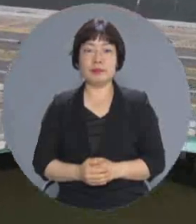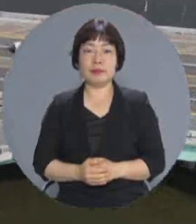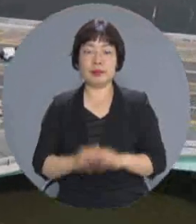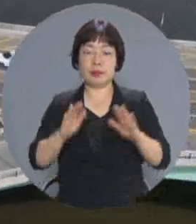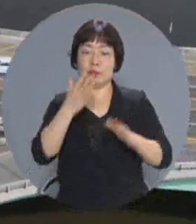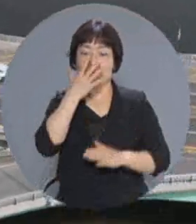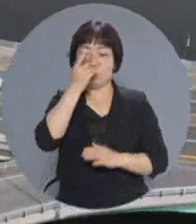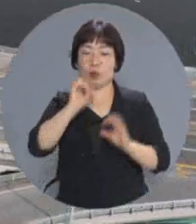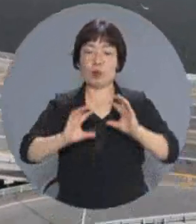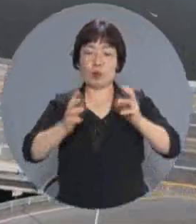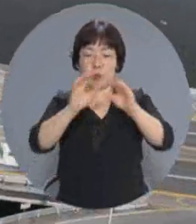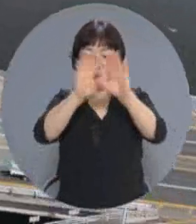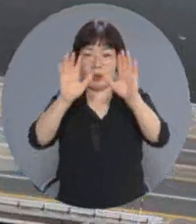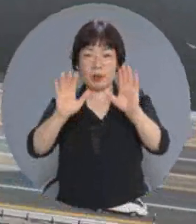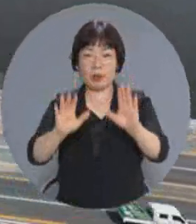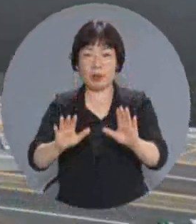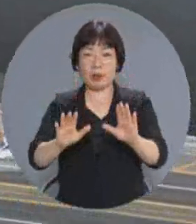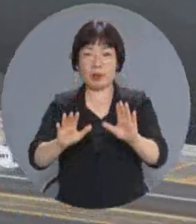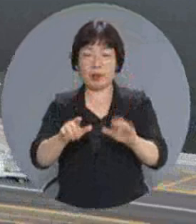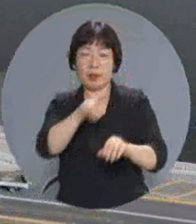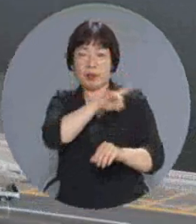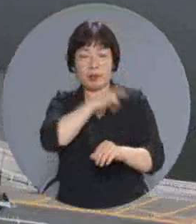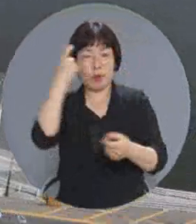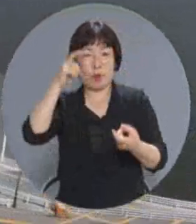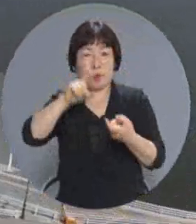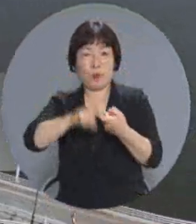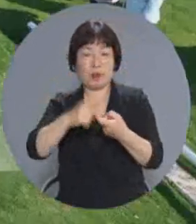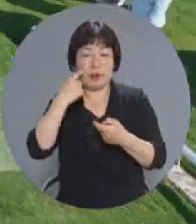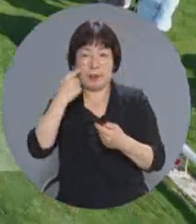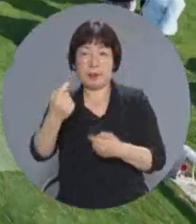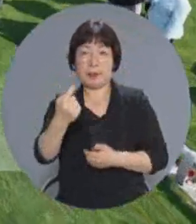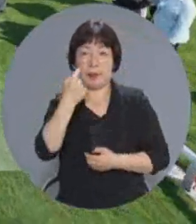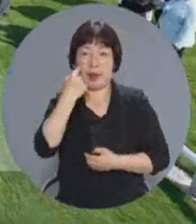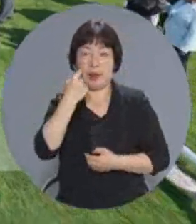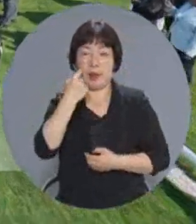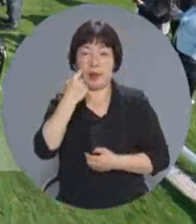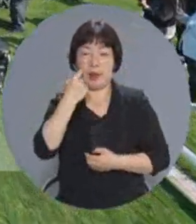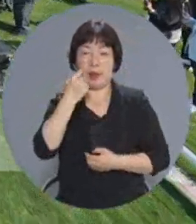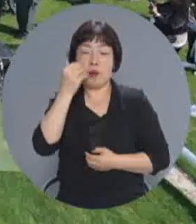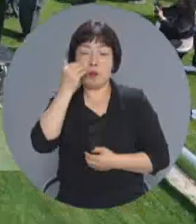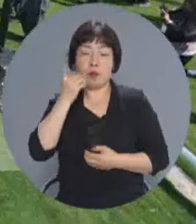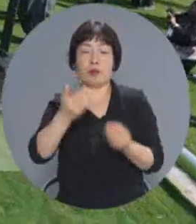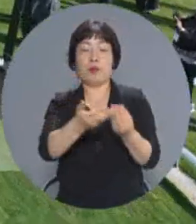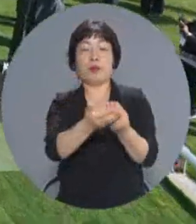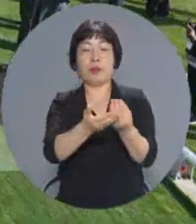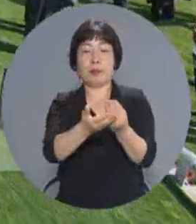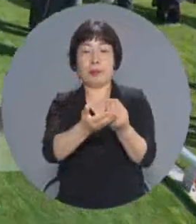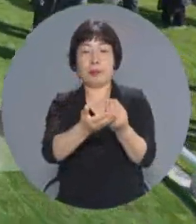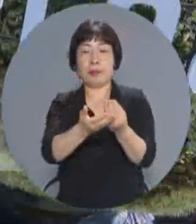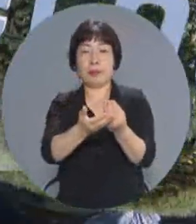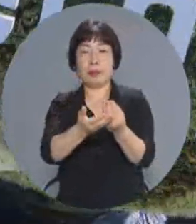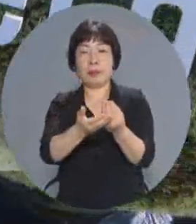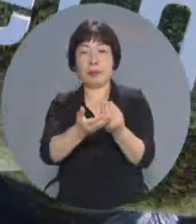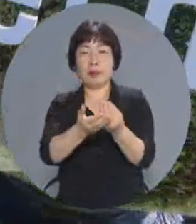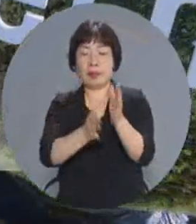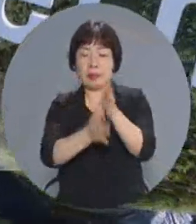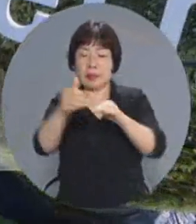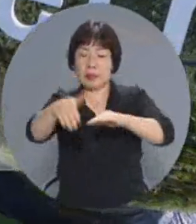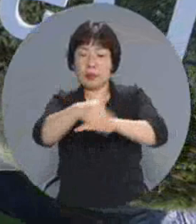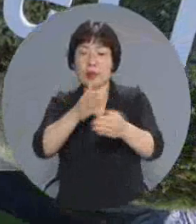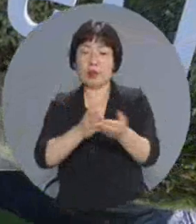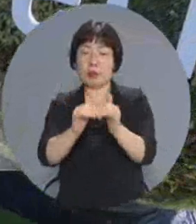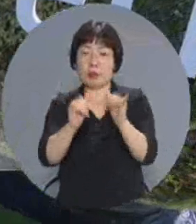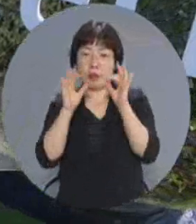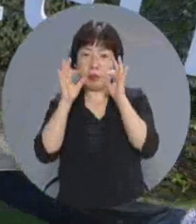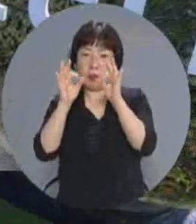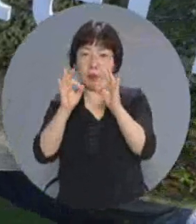이번 순천만 국제정원박람회에서 가장 관심을 끄는 장소, 핵심 콘텐츠는 그린 아일랜드입니다. 도시계획 전문가의